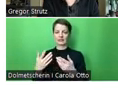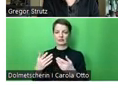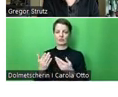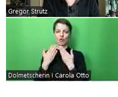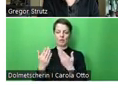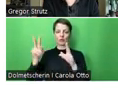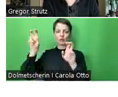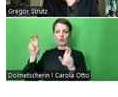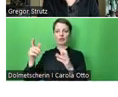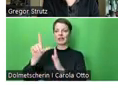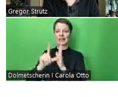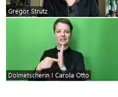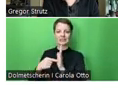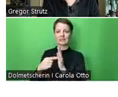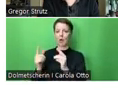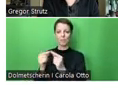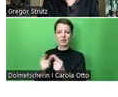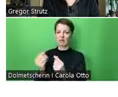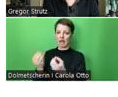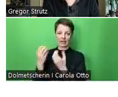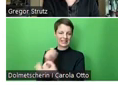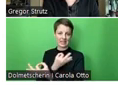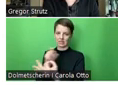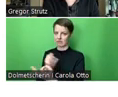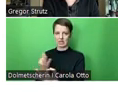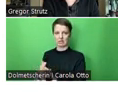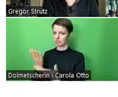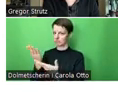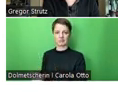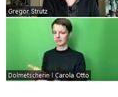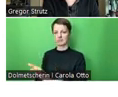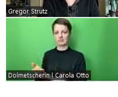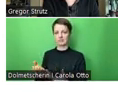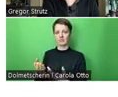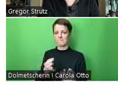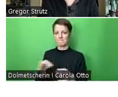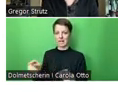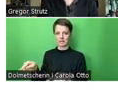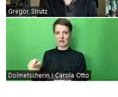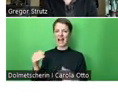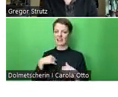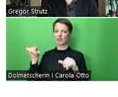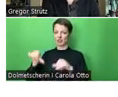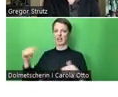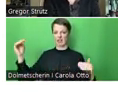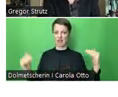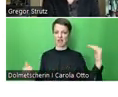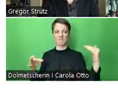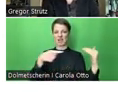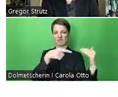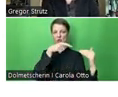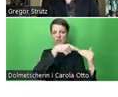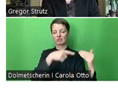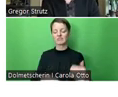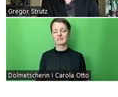oder Listen, auch keine Bilder. Es ist in der Regel viel schlechter als ein Word-Dokument,